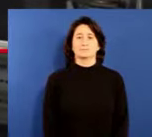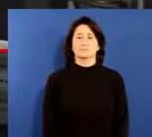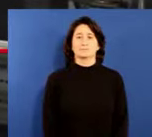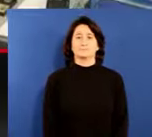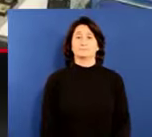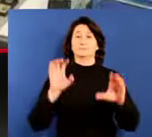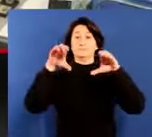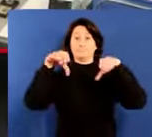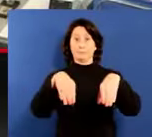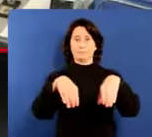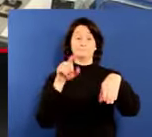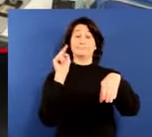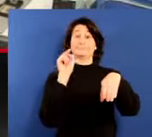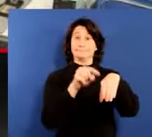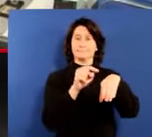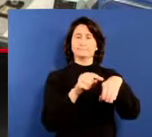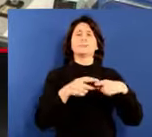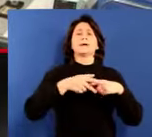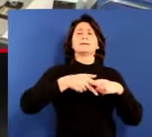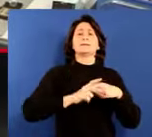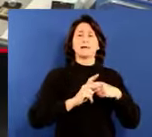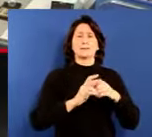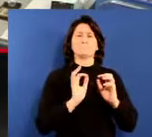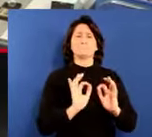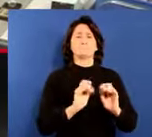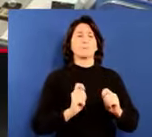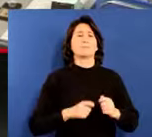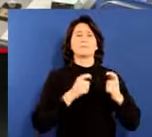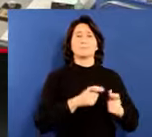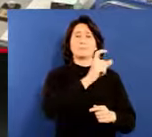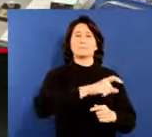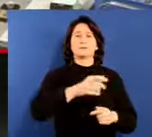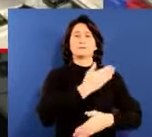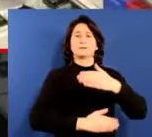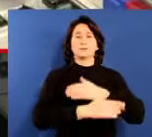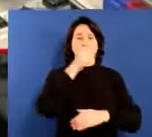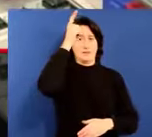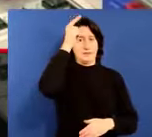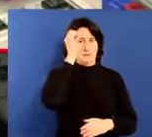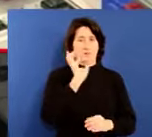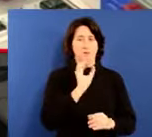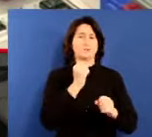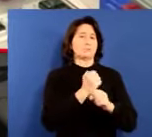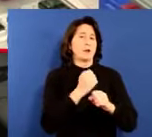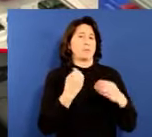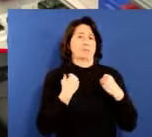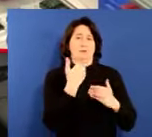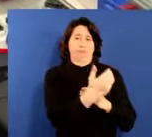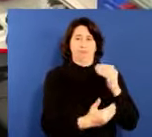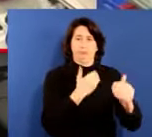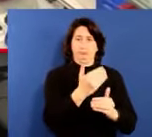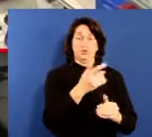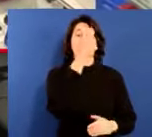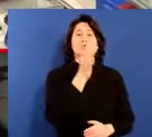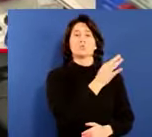Bizkaian desgaitasuna duten pertsonentzako lan aukerak sortzea xede duen erakundeak agiriak kudeatzeko ireki duen bikaintasun zentroa